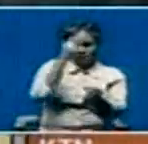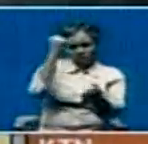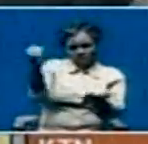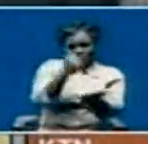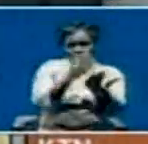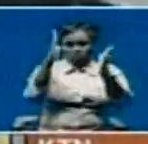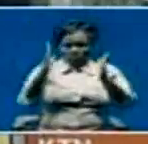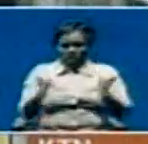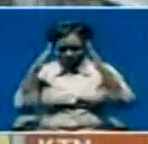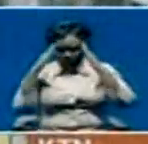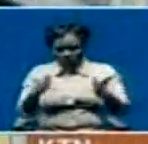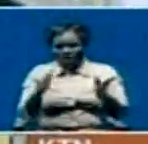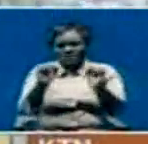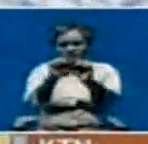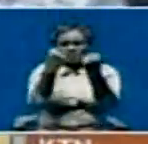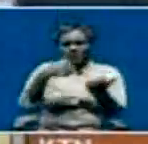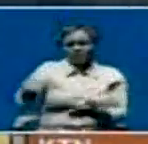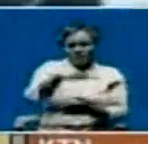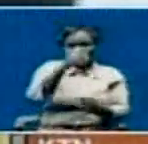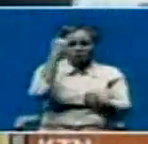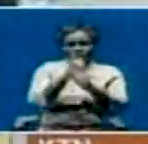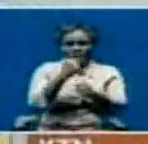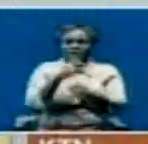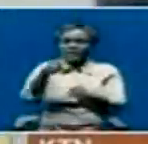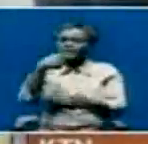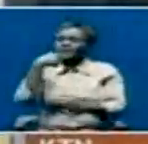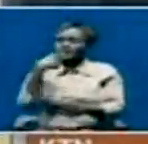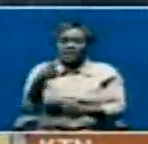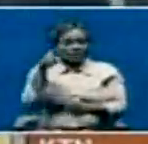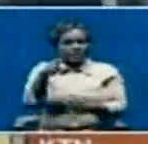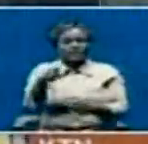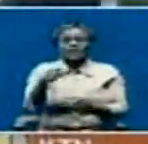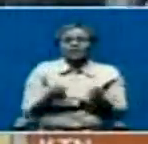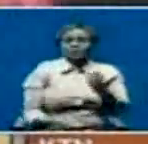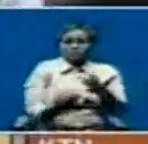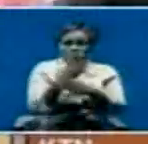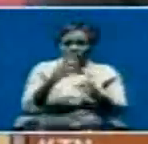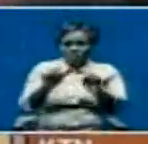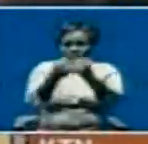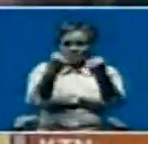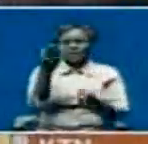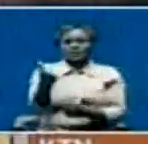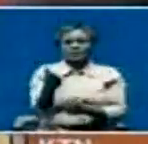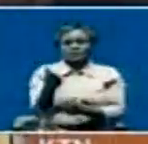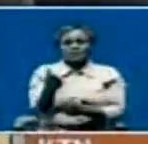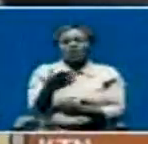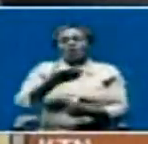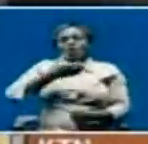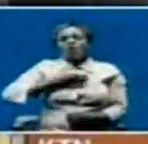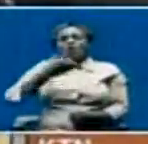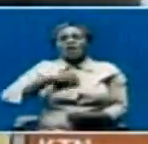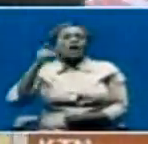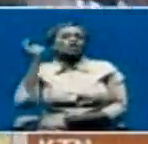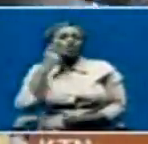kutoa mazinga salama yaany kazi ambo umet kama kini hasa cha aj hii miki wa duka hili